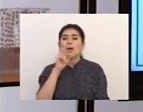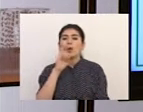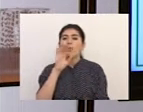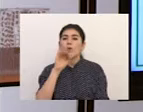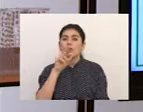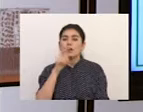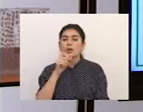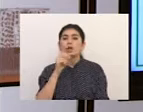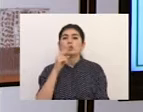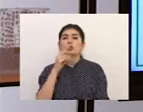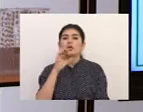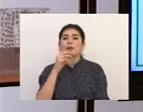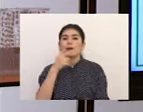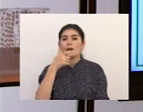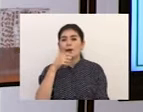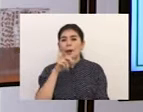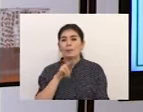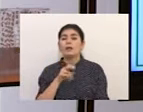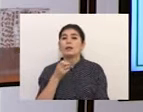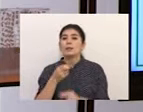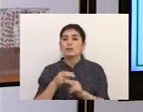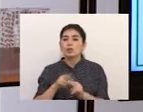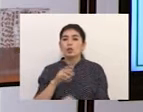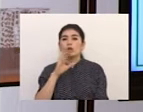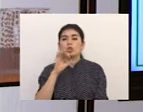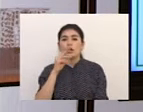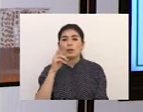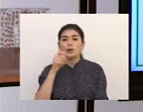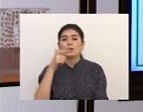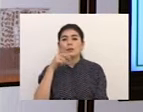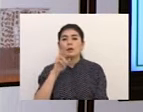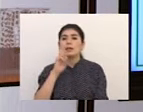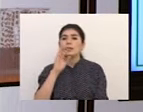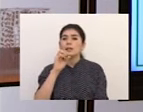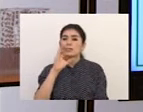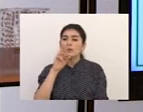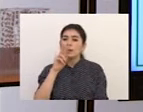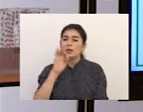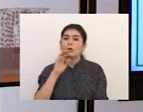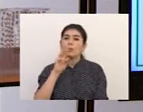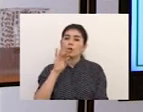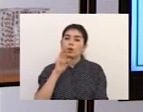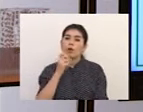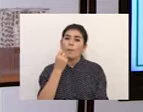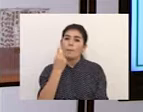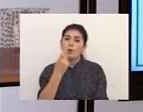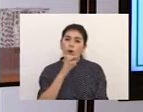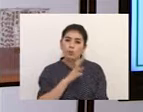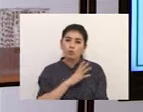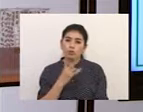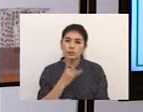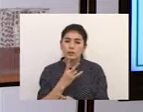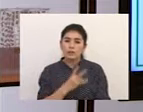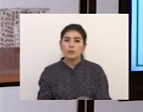gap sodda gap deyiladi. Ya'ni sodda gapda kesimlik miqdori bitta bo'lish kerak ekan.